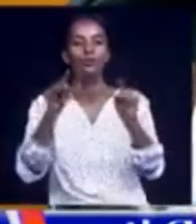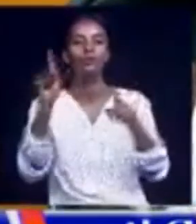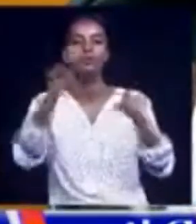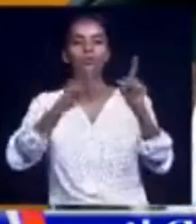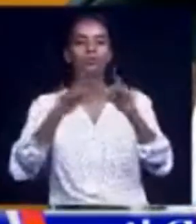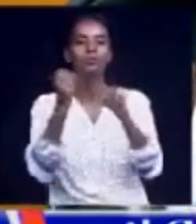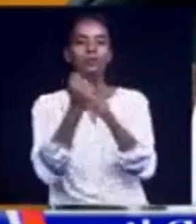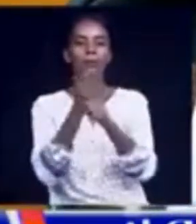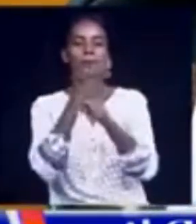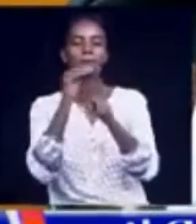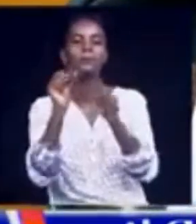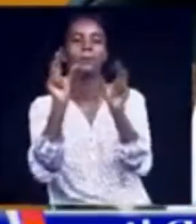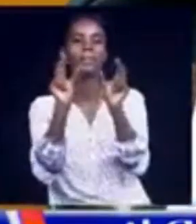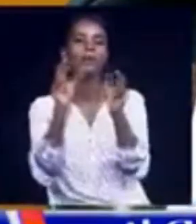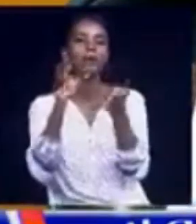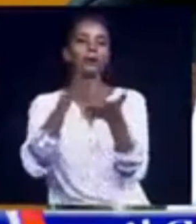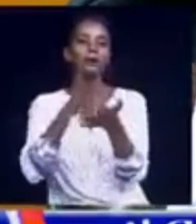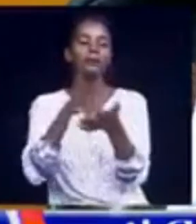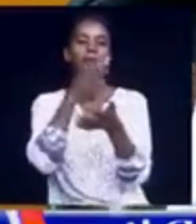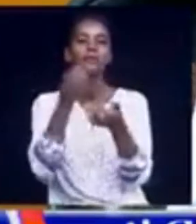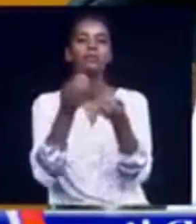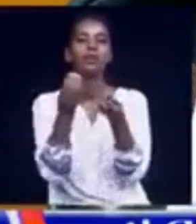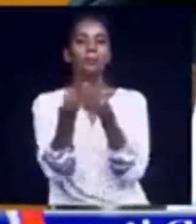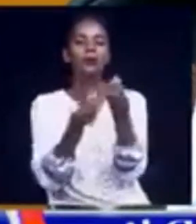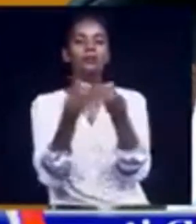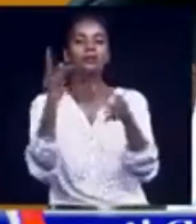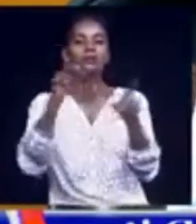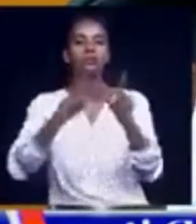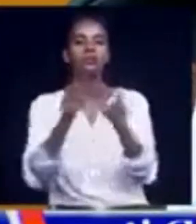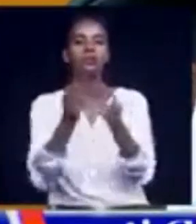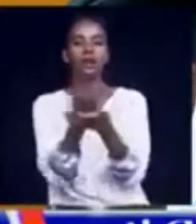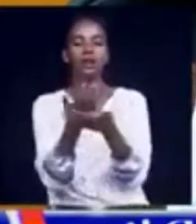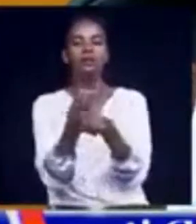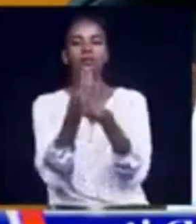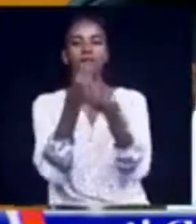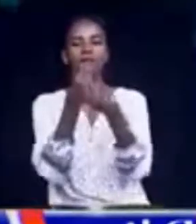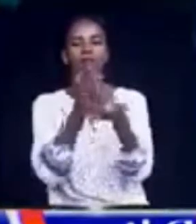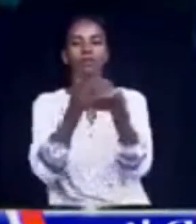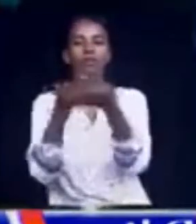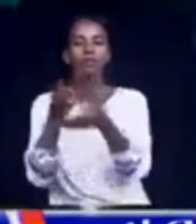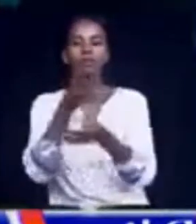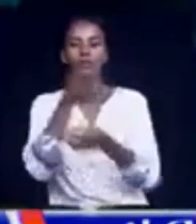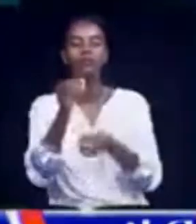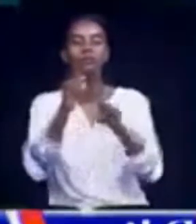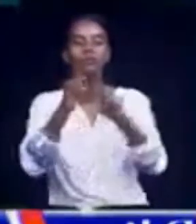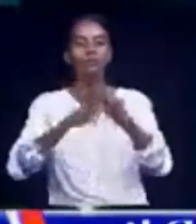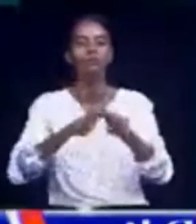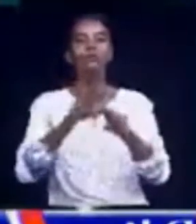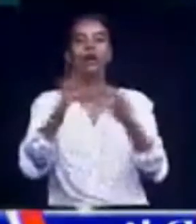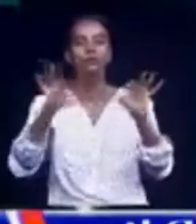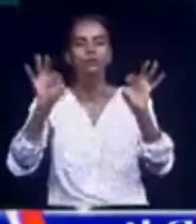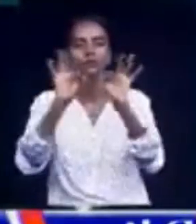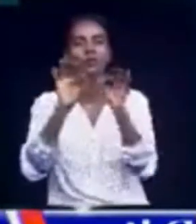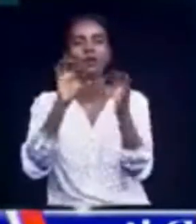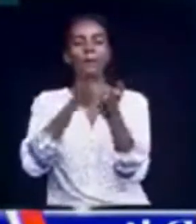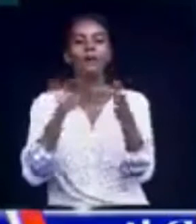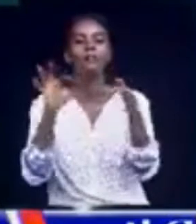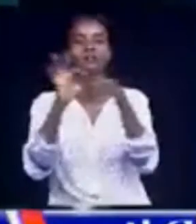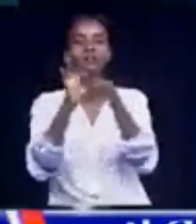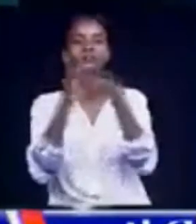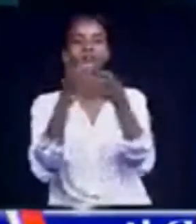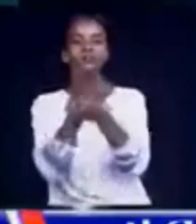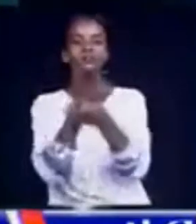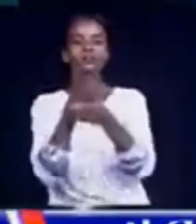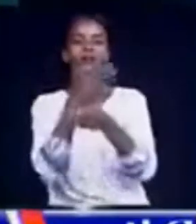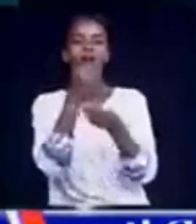ስራ ዩኒየኖች ገበያን ከማረጋጋት አንጻር ለሸማቾቹ ህብረተሰብ እህል እንዲያቀርቡ በተቀመጠው አቅጣጫ መሰረት አስፈላጊውን የገበያ ትስስር በመፍጠር